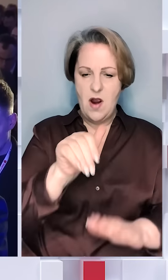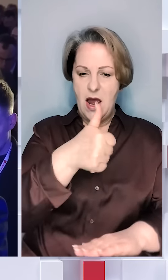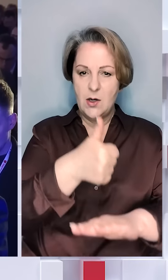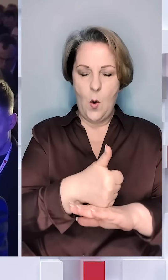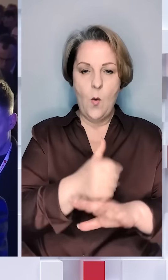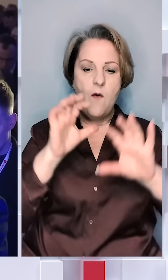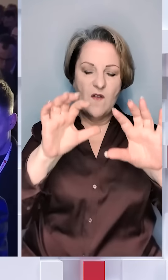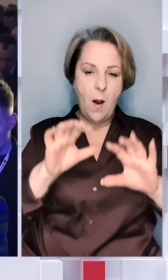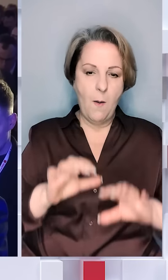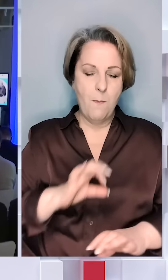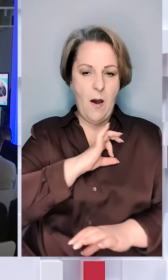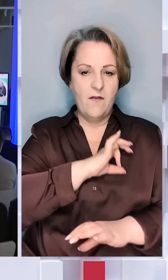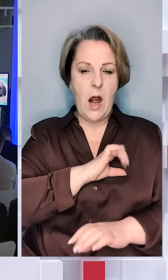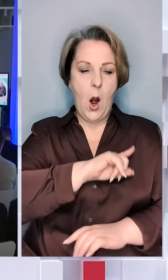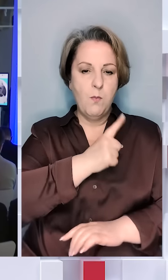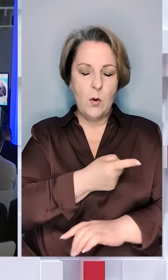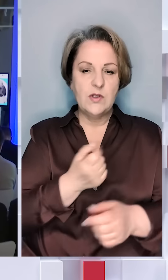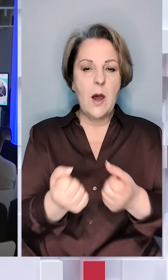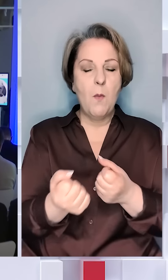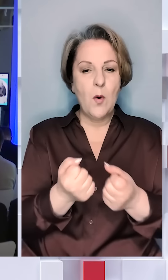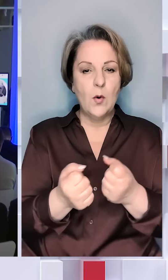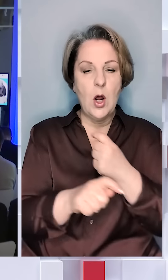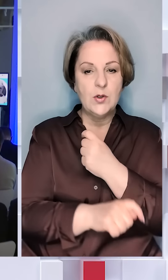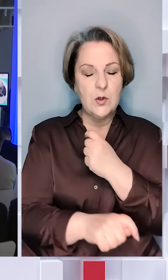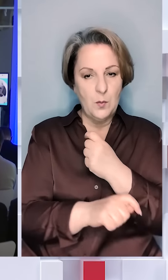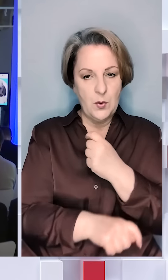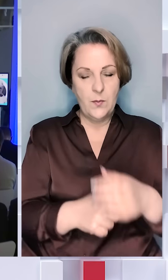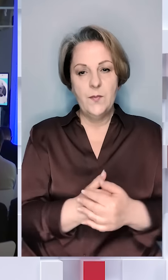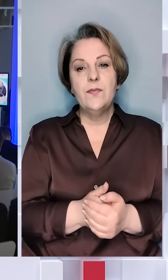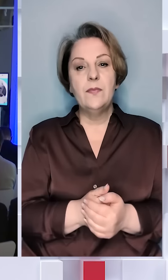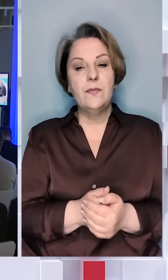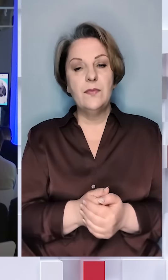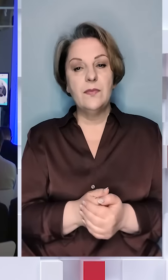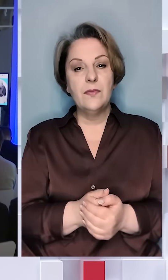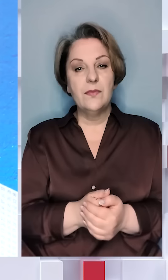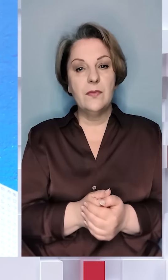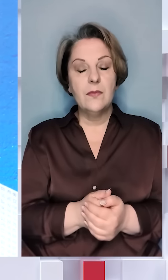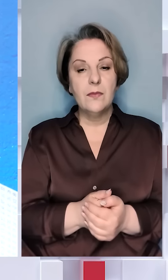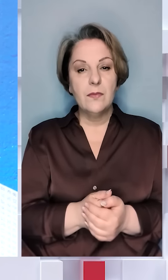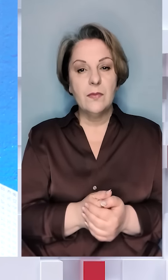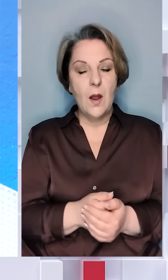верховенства права та посилення боротьби із корупцією, каже посол ЄС Катерина Матернова.